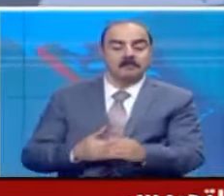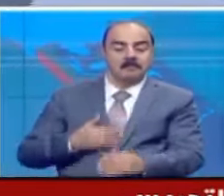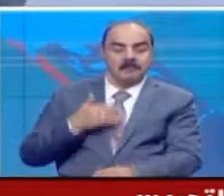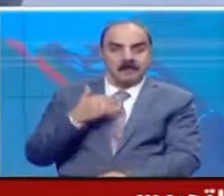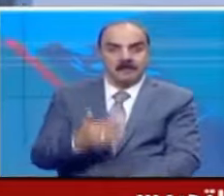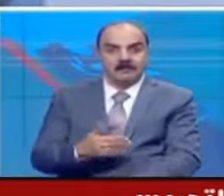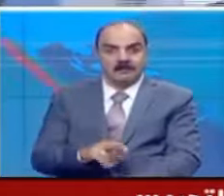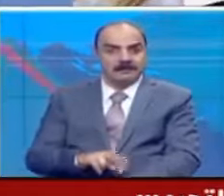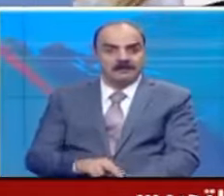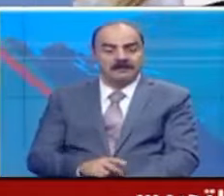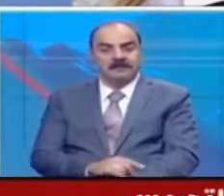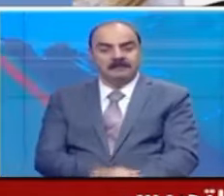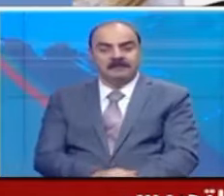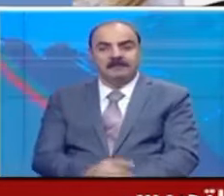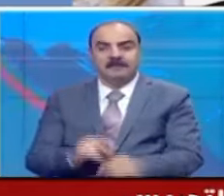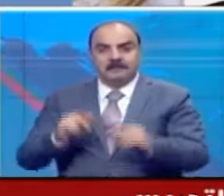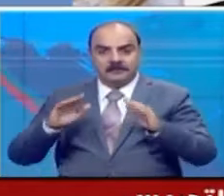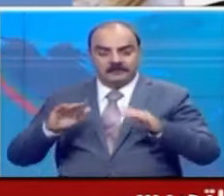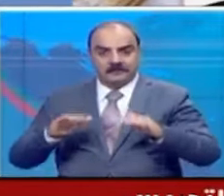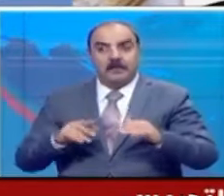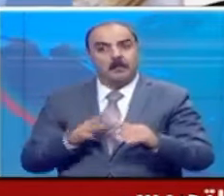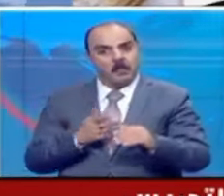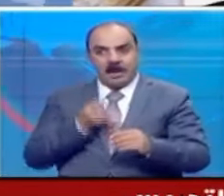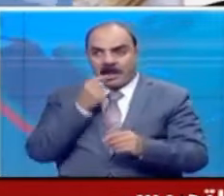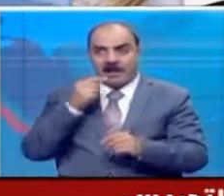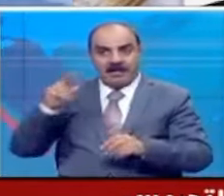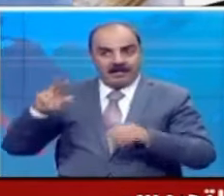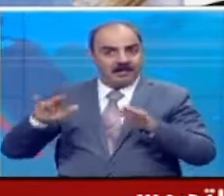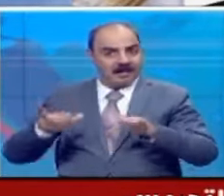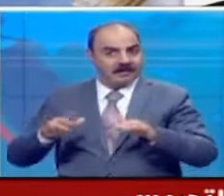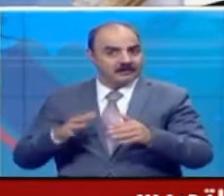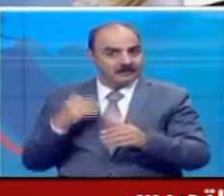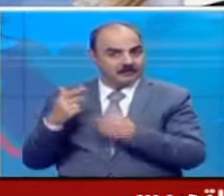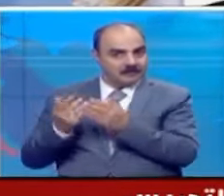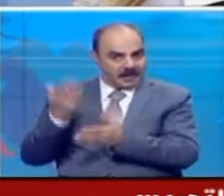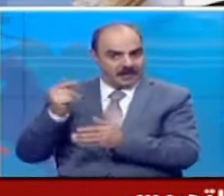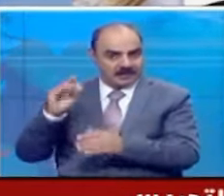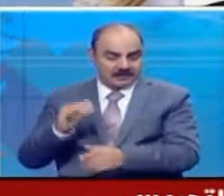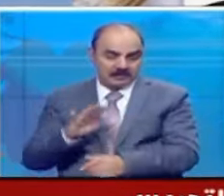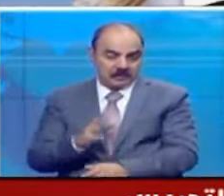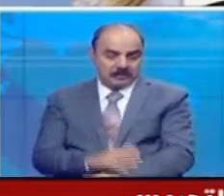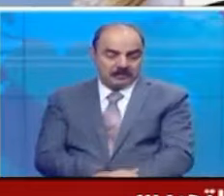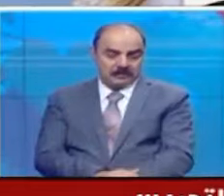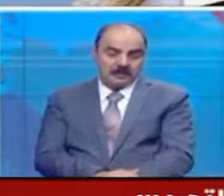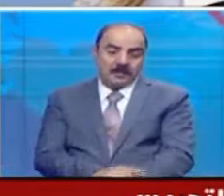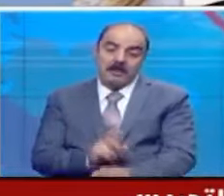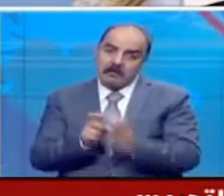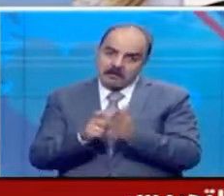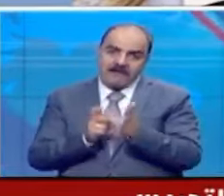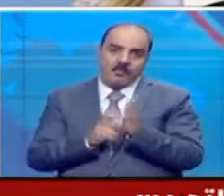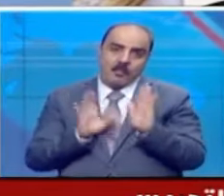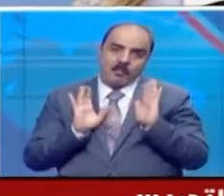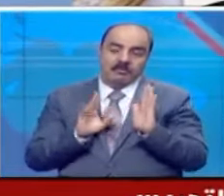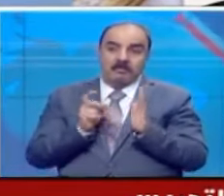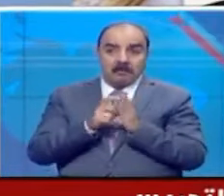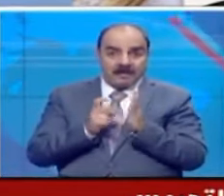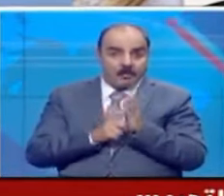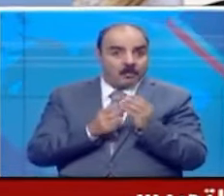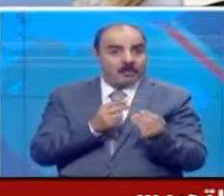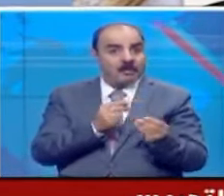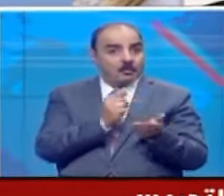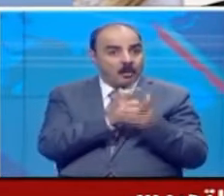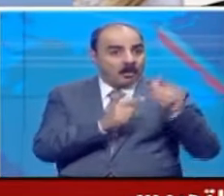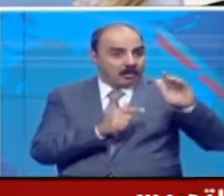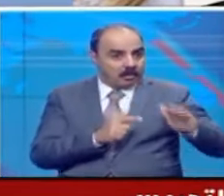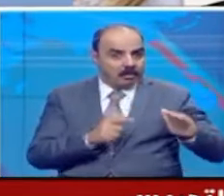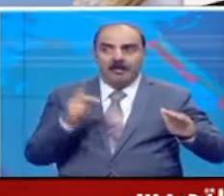ذلك يعني انخفاضا في أسعار السلع الرئيسية خاصة؟ احنا المفروض يبقى كده، يعني إذا كانت